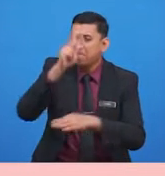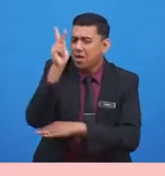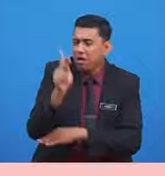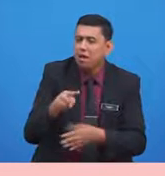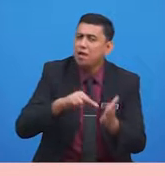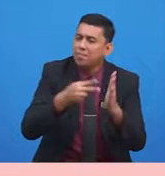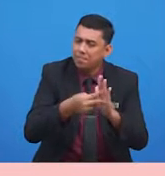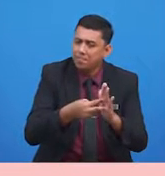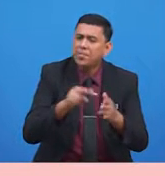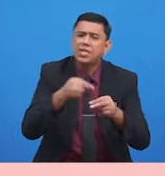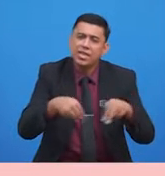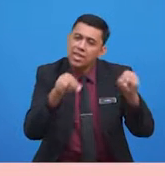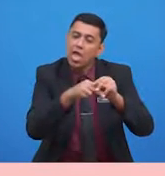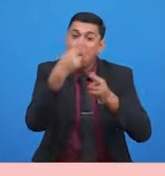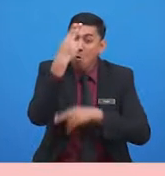maksud nilai hormat?